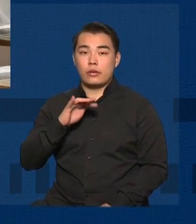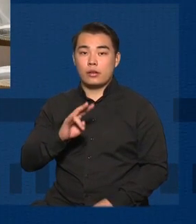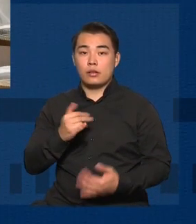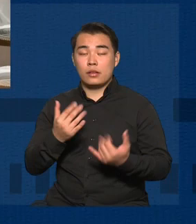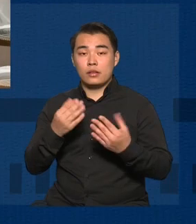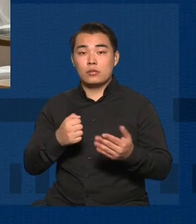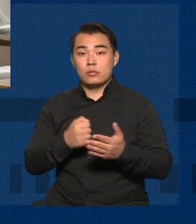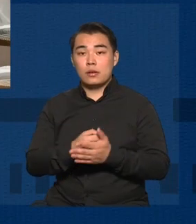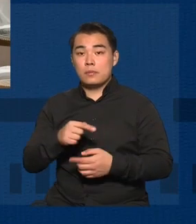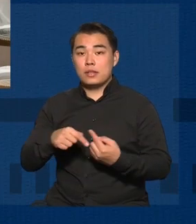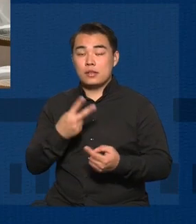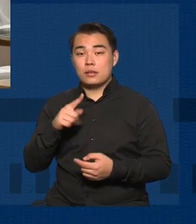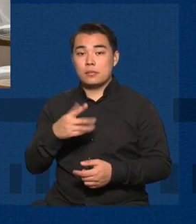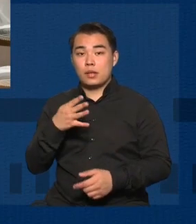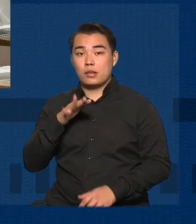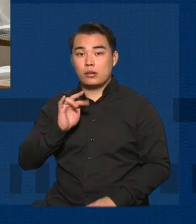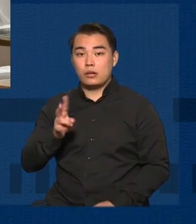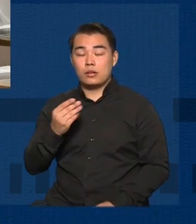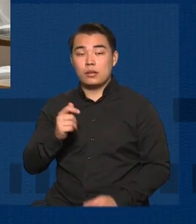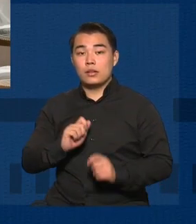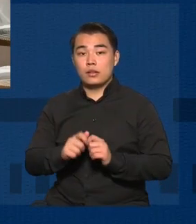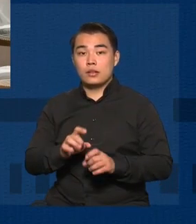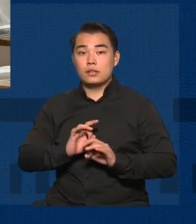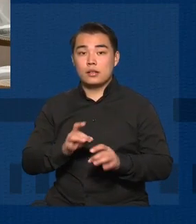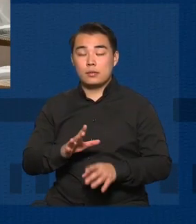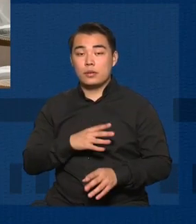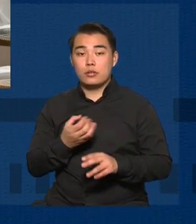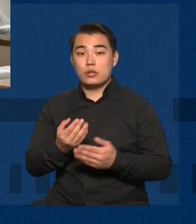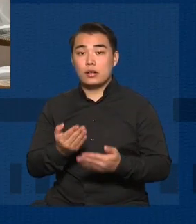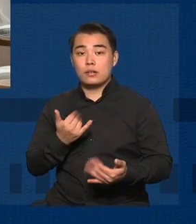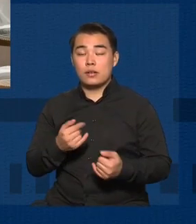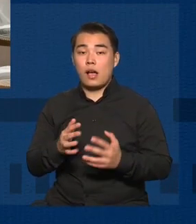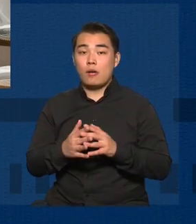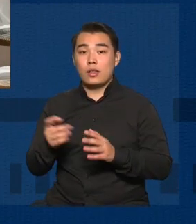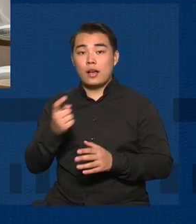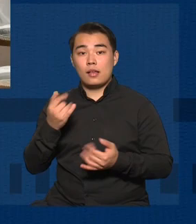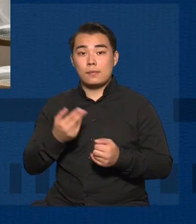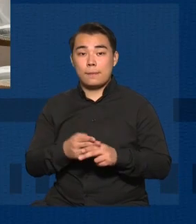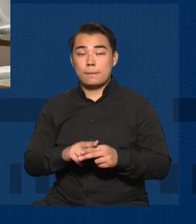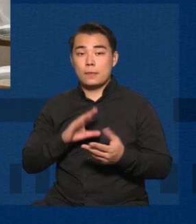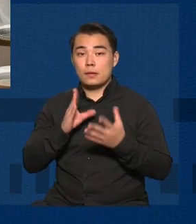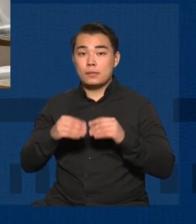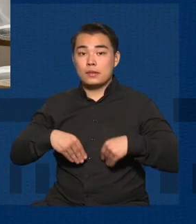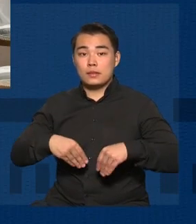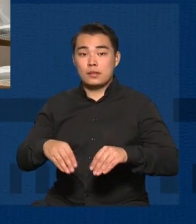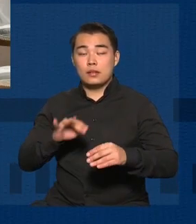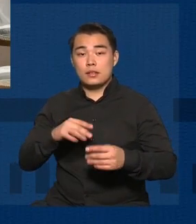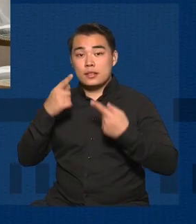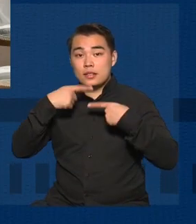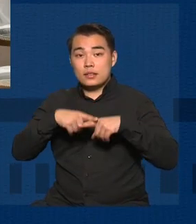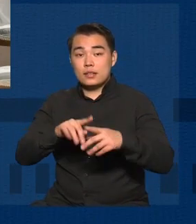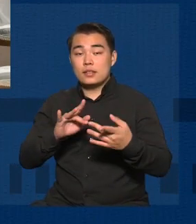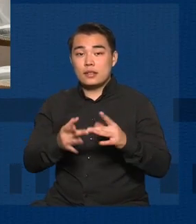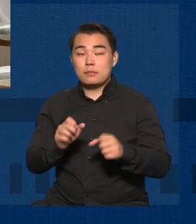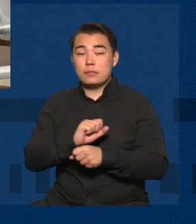дейін бизнеске 2,5 триллион теңге бөлінгенін айтты. Бұдан бөлек ауыл шаруашылығы, өңдеу өнеркәсібі, инфрақұрылым,